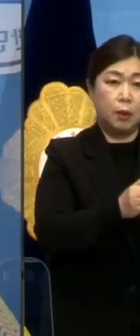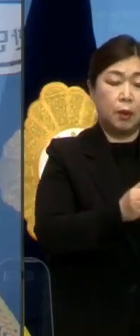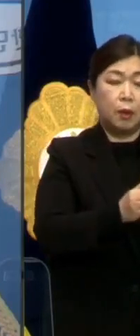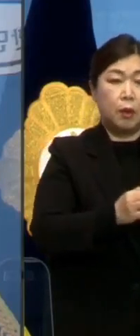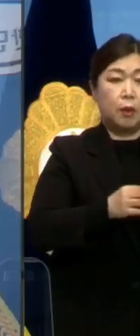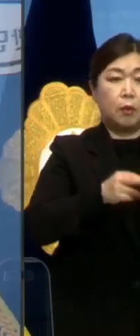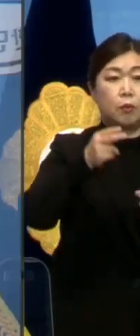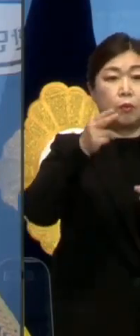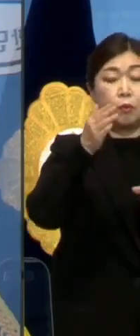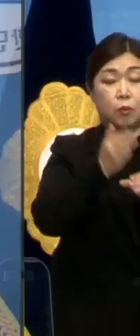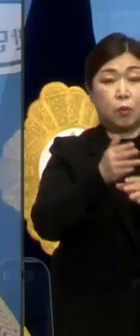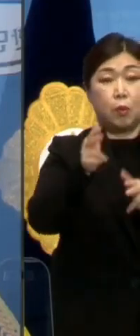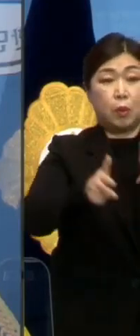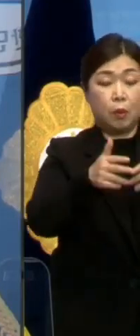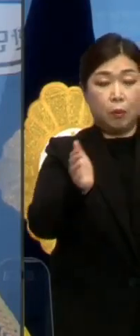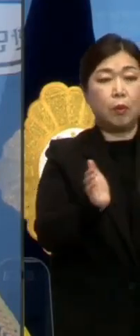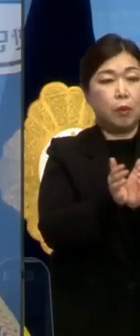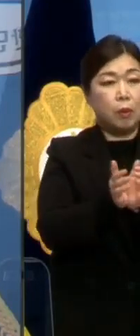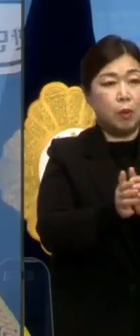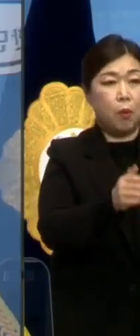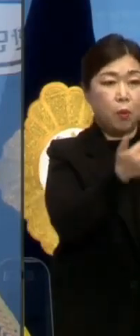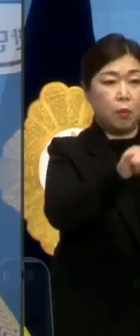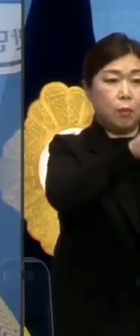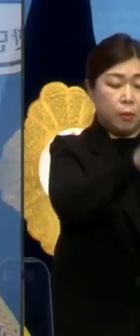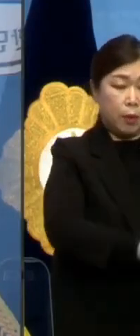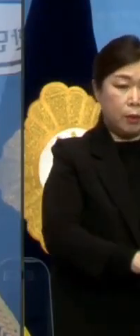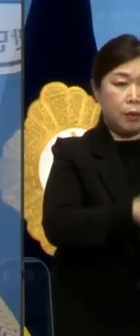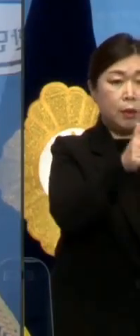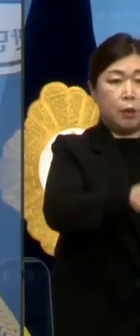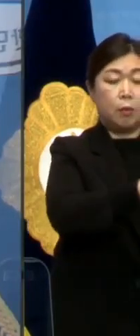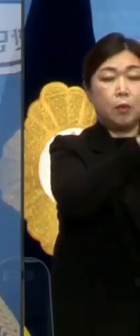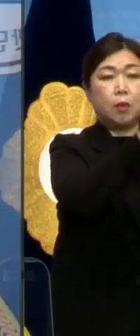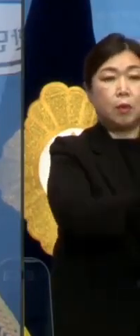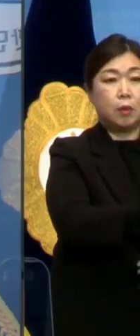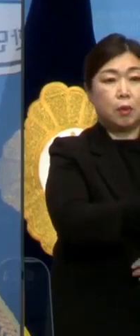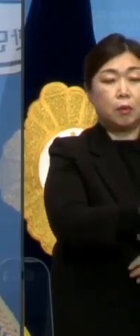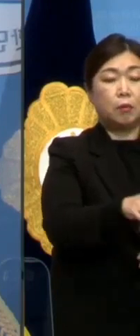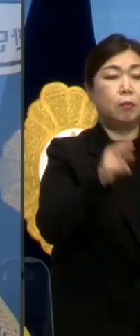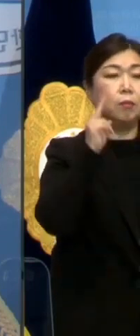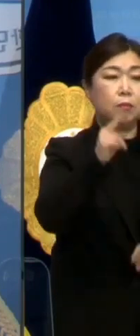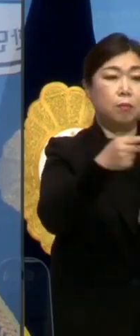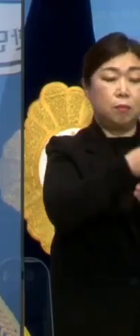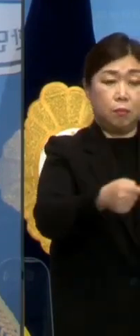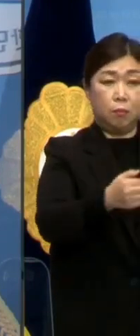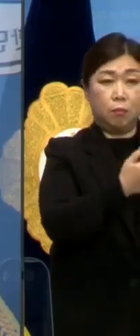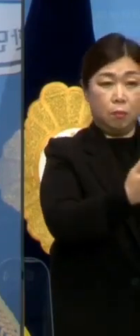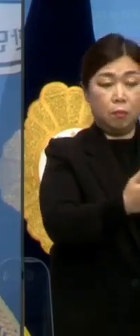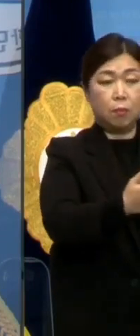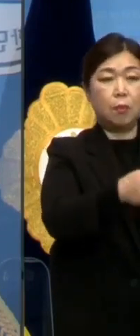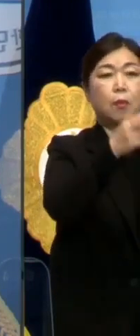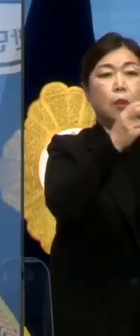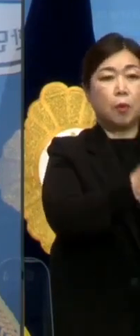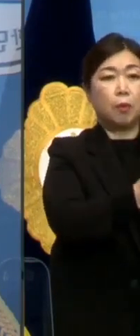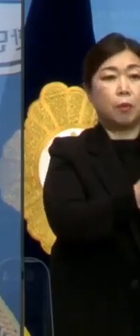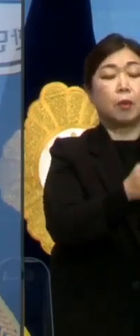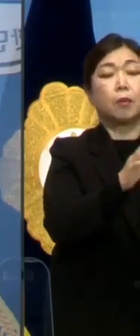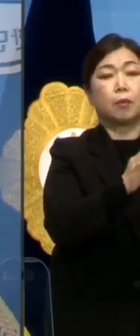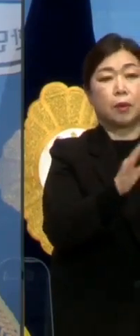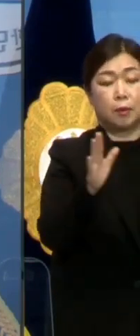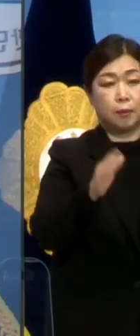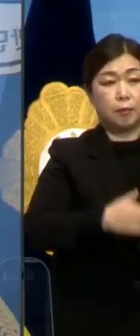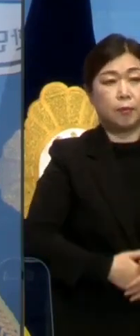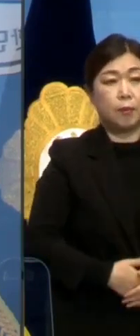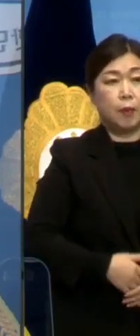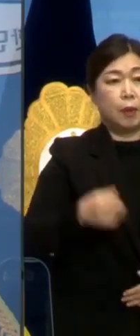제안으로 5인 미만 사업장을 중대재해기업처벌법 유예도 아닌 적용 대상을 다시